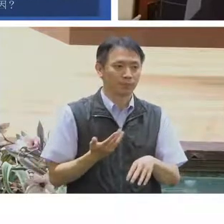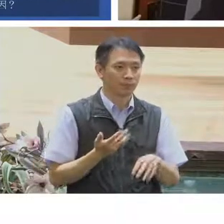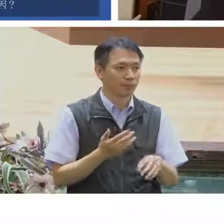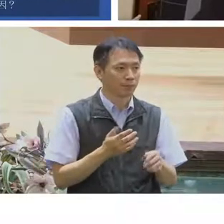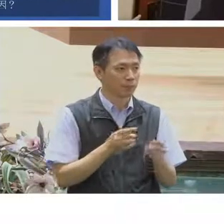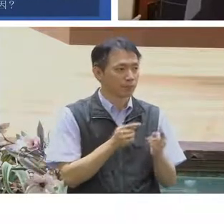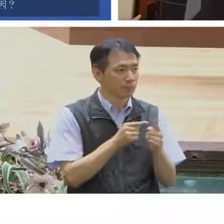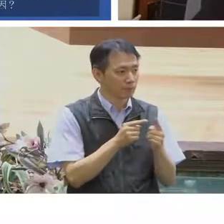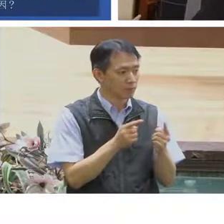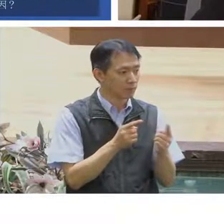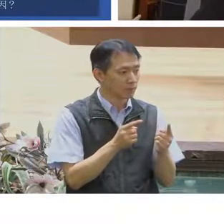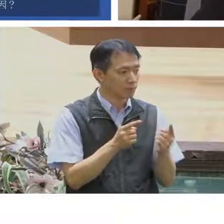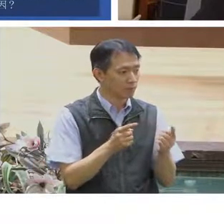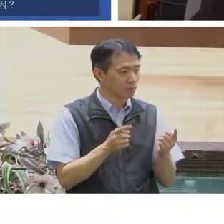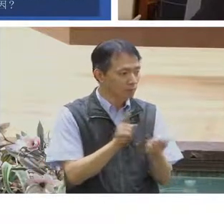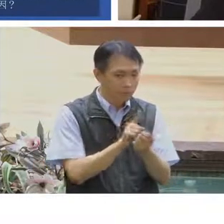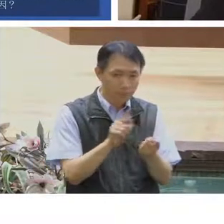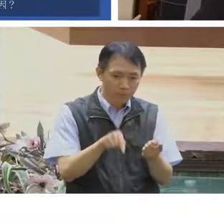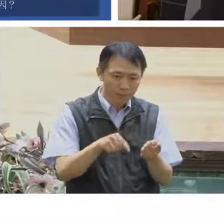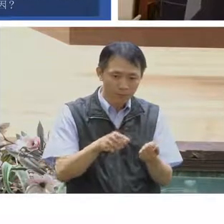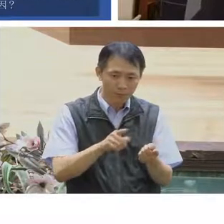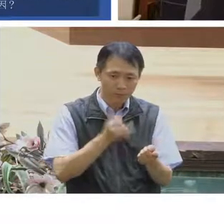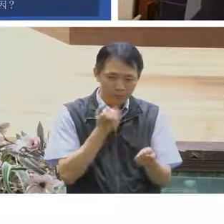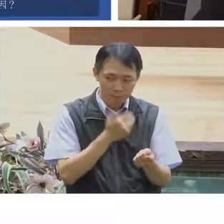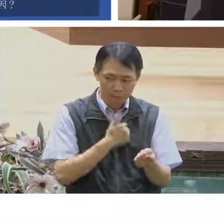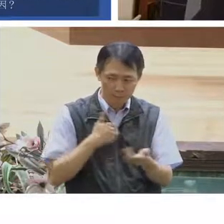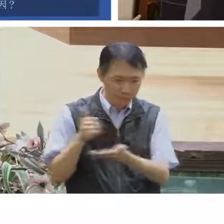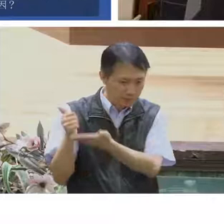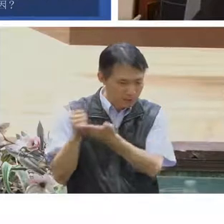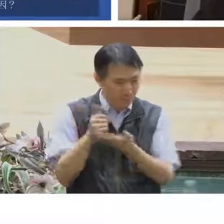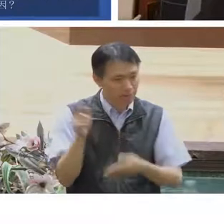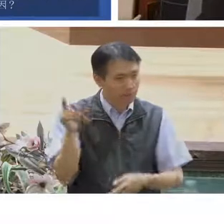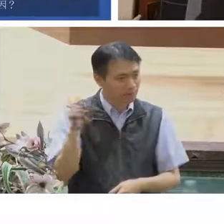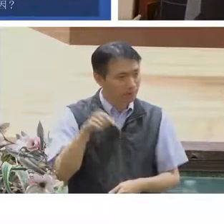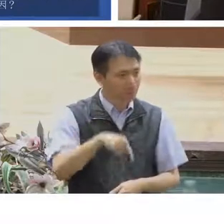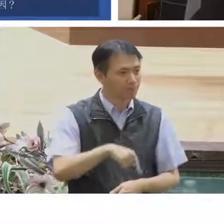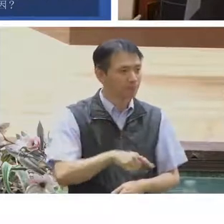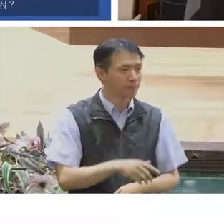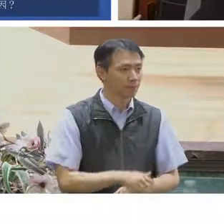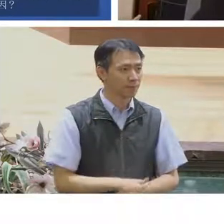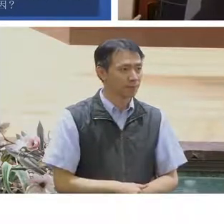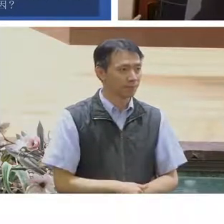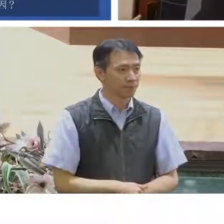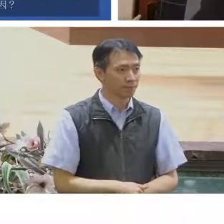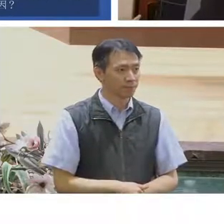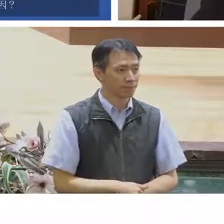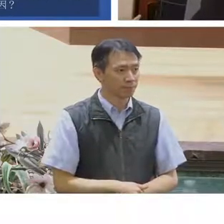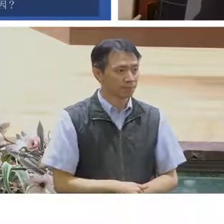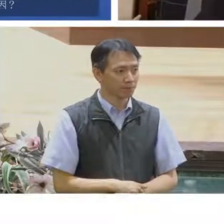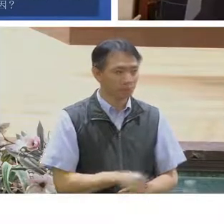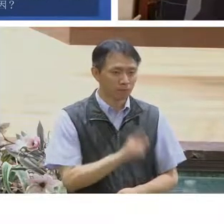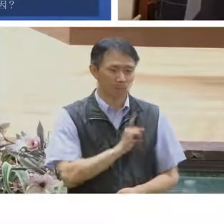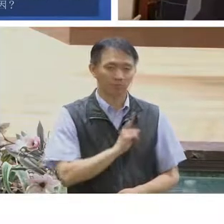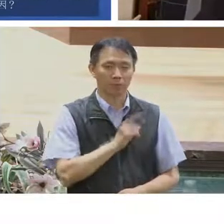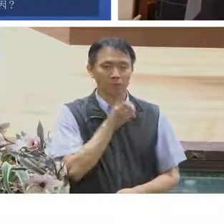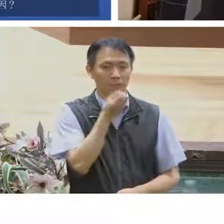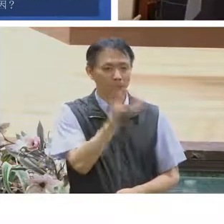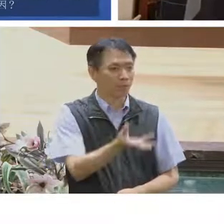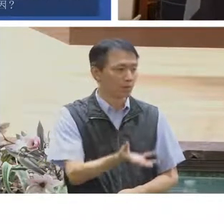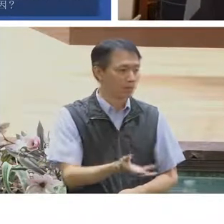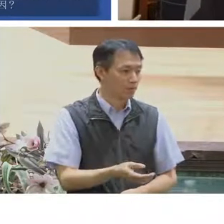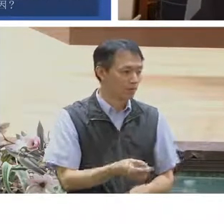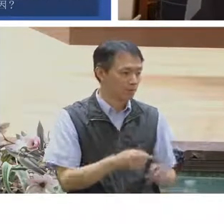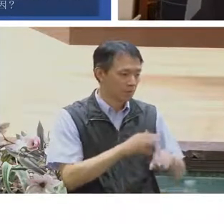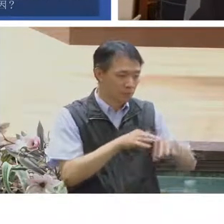的口比较说，他们你可能请他忍刻一些酒，他们就很多秘密都说出来了，很多时候人